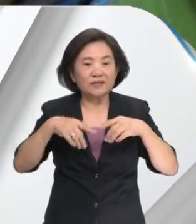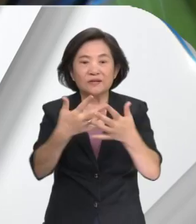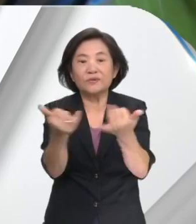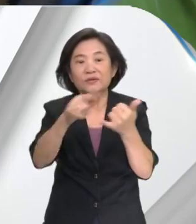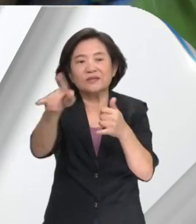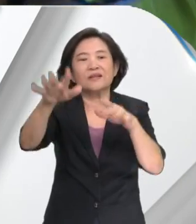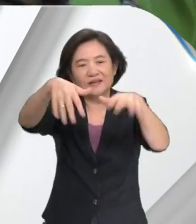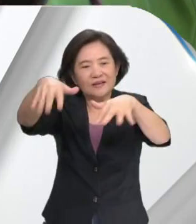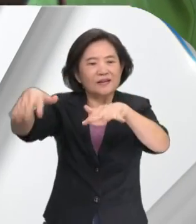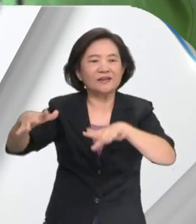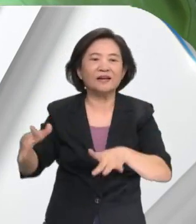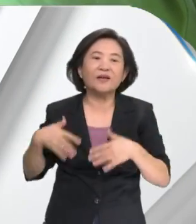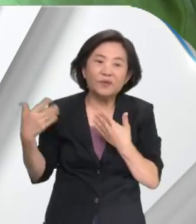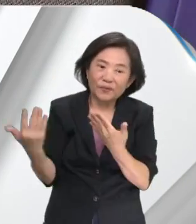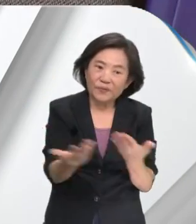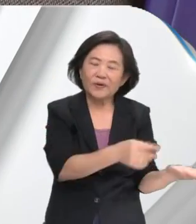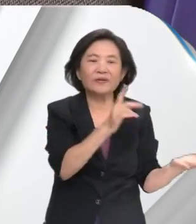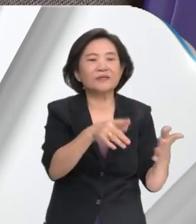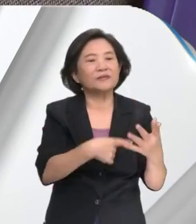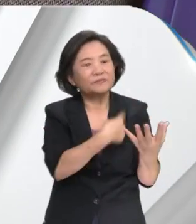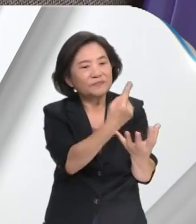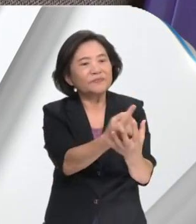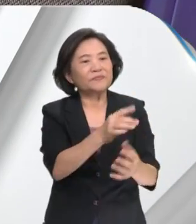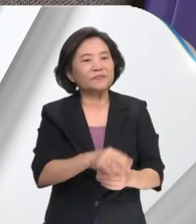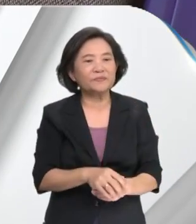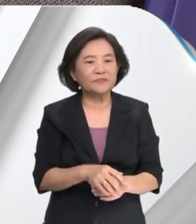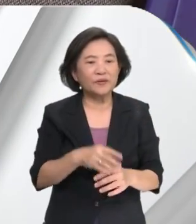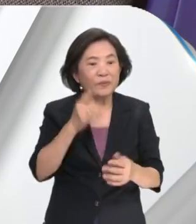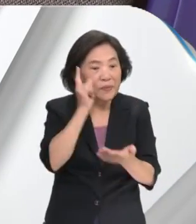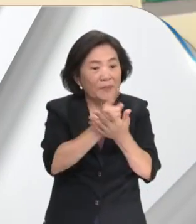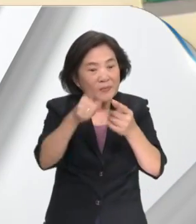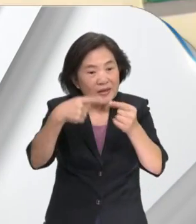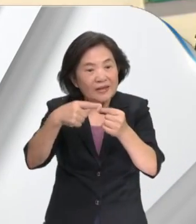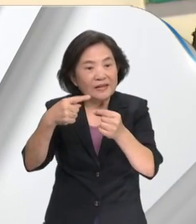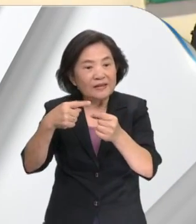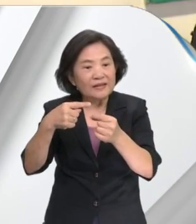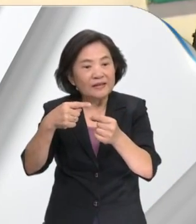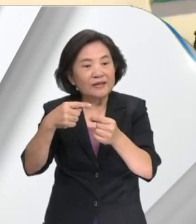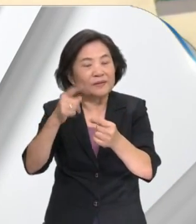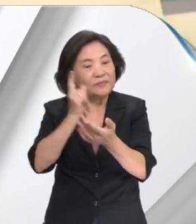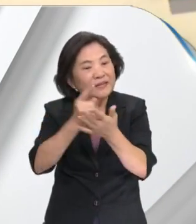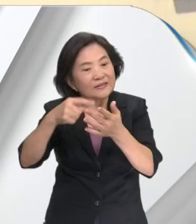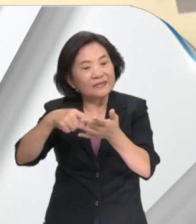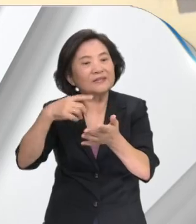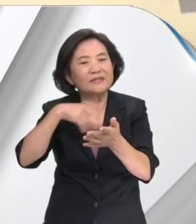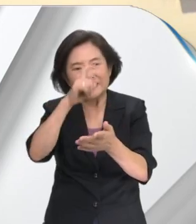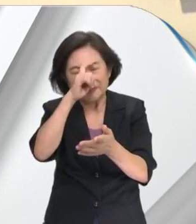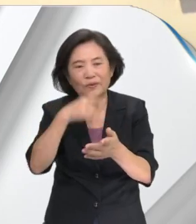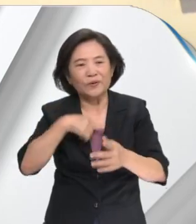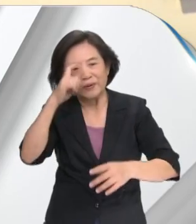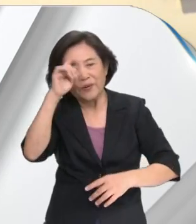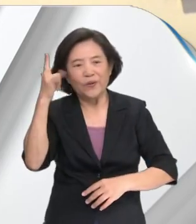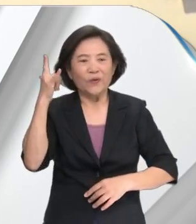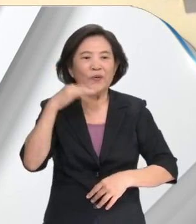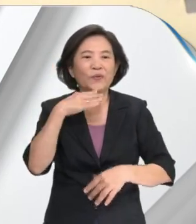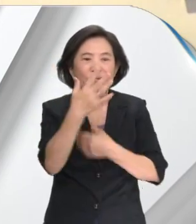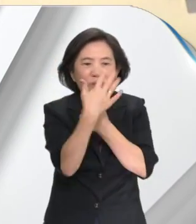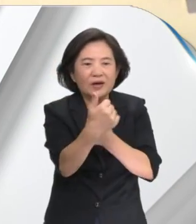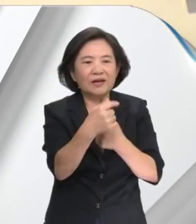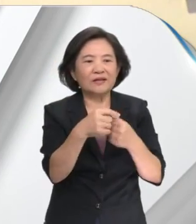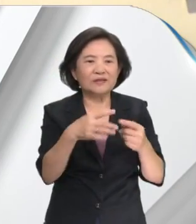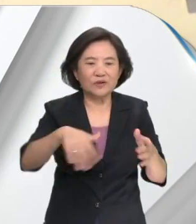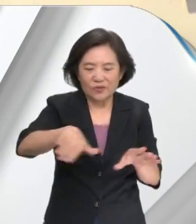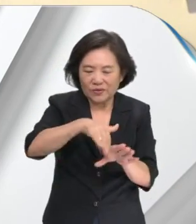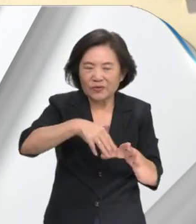加文艺奖活动。 每次都很期待可以来文学上面的话，就是一些小文